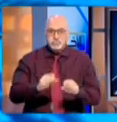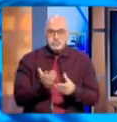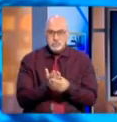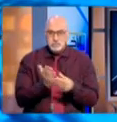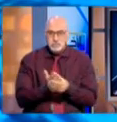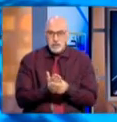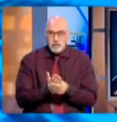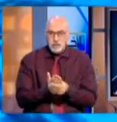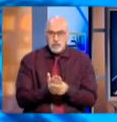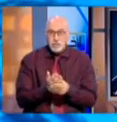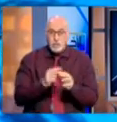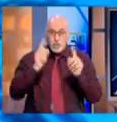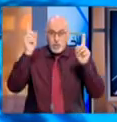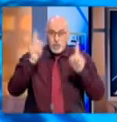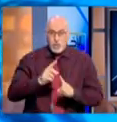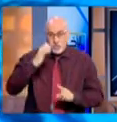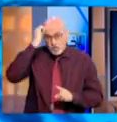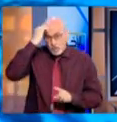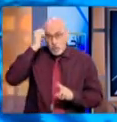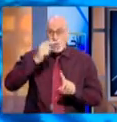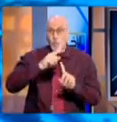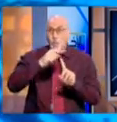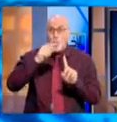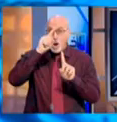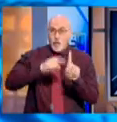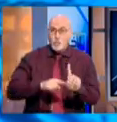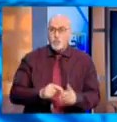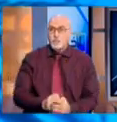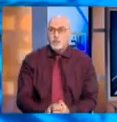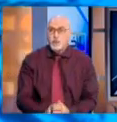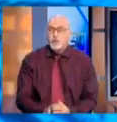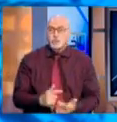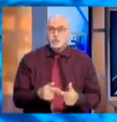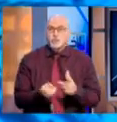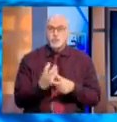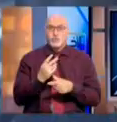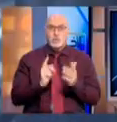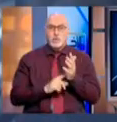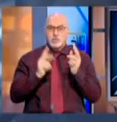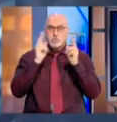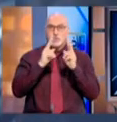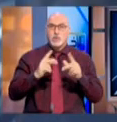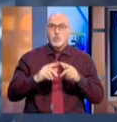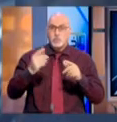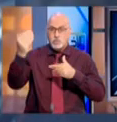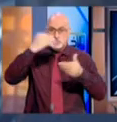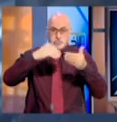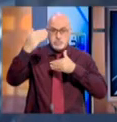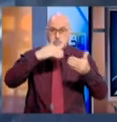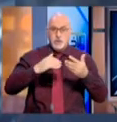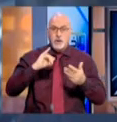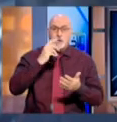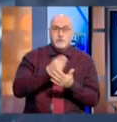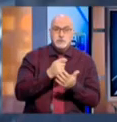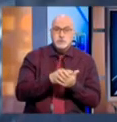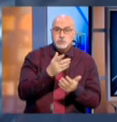الملفات وتقليص أجال دراستها إلى أقل من شهر مع اعتماد المعايير الدولية في استقطاب الاستثمارات وإيلاء